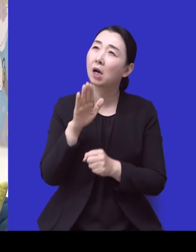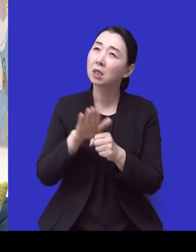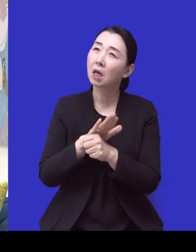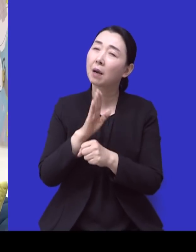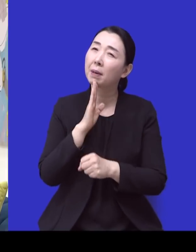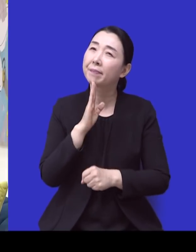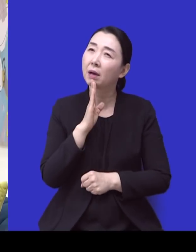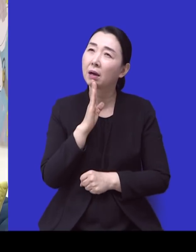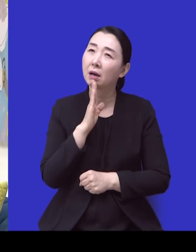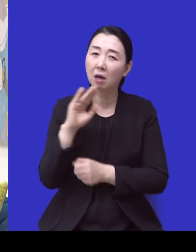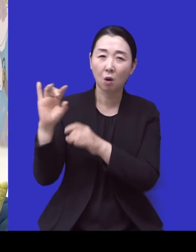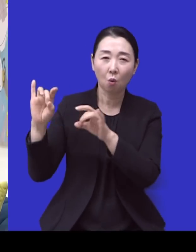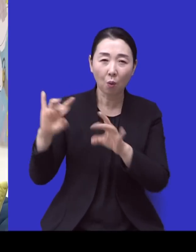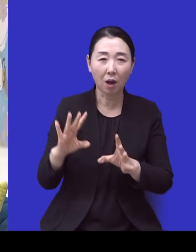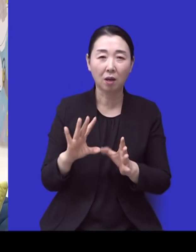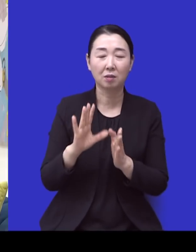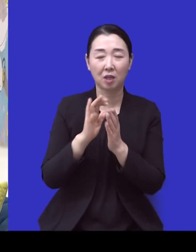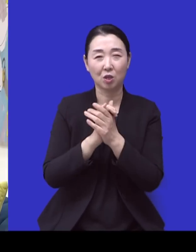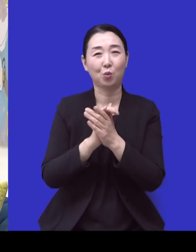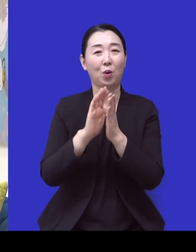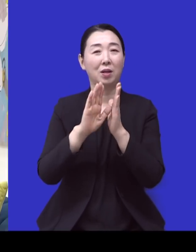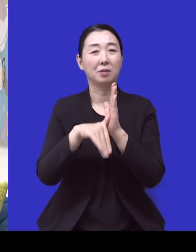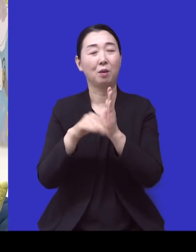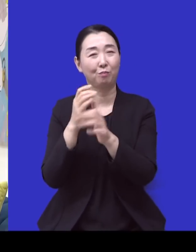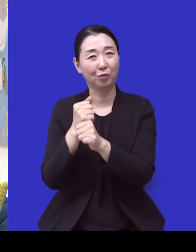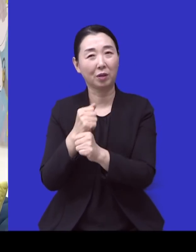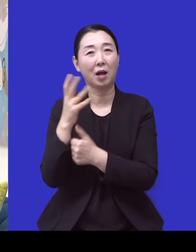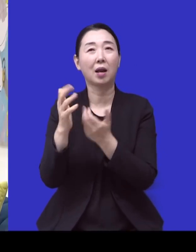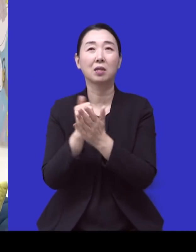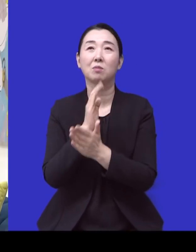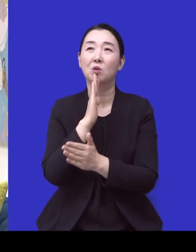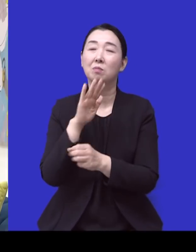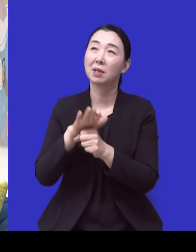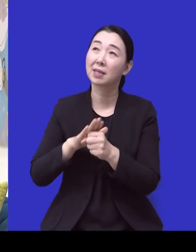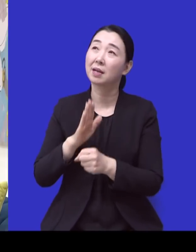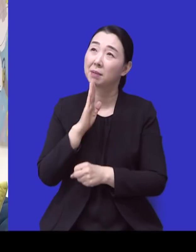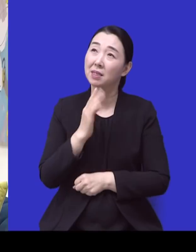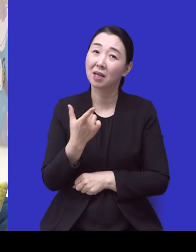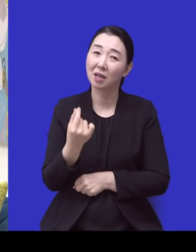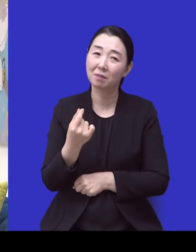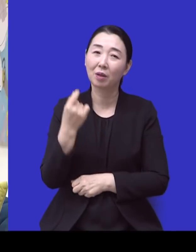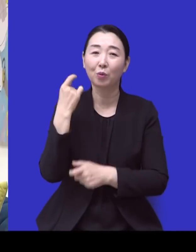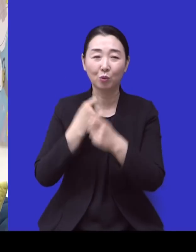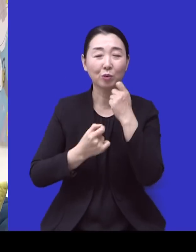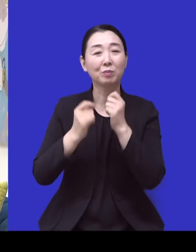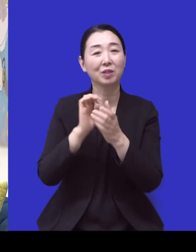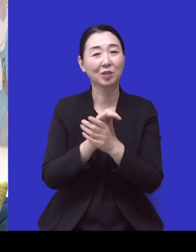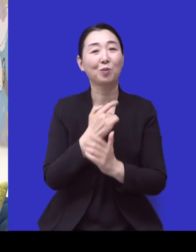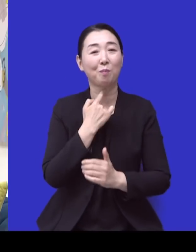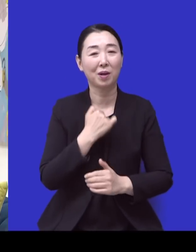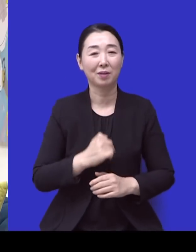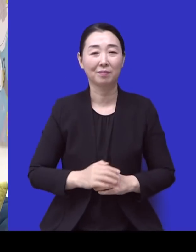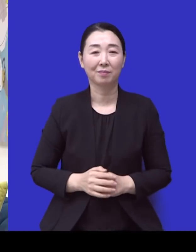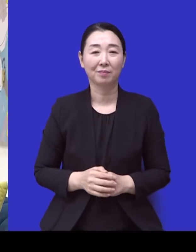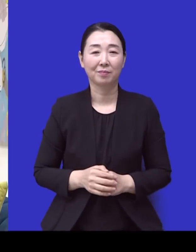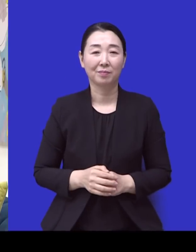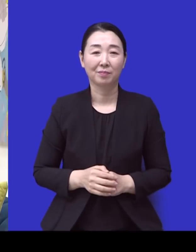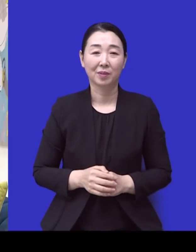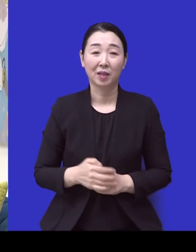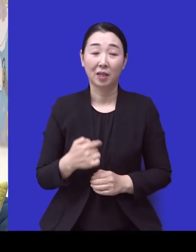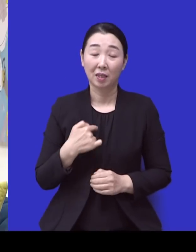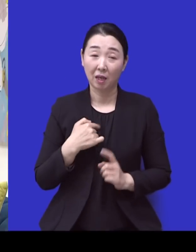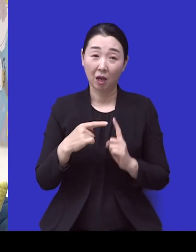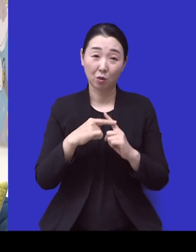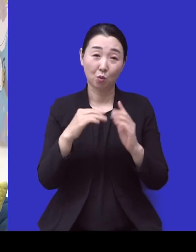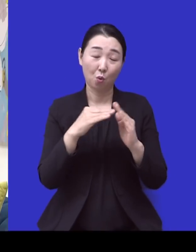그래서 그날 기도할 때 그걸 되게 많이 붙잡고 하나님 저 진짜 사랑하세요? 막 이렇게 울부짖으면서 기도했던 적이 있는데 제가 한